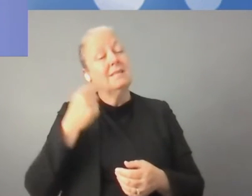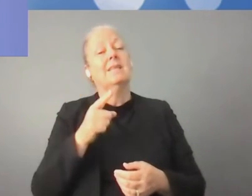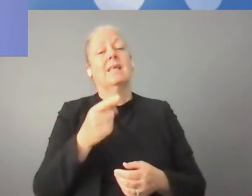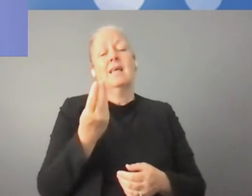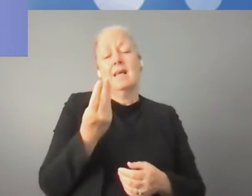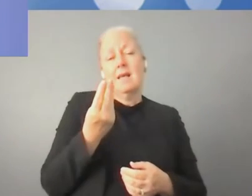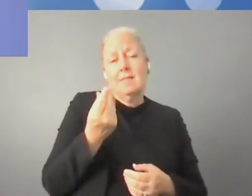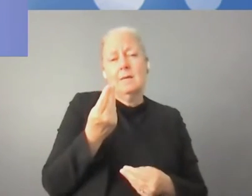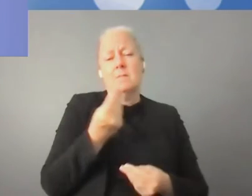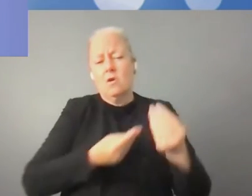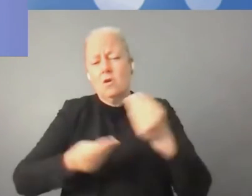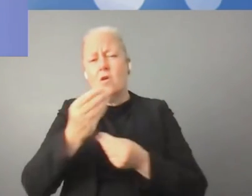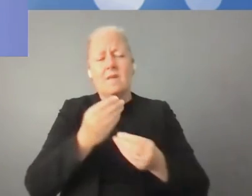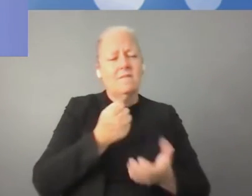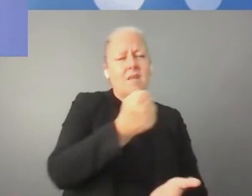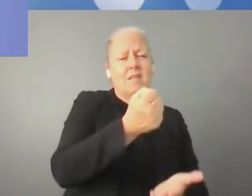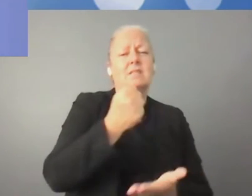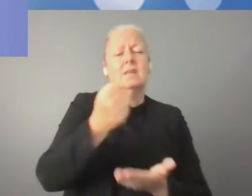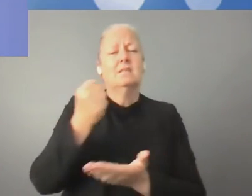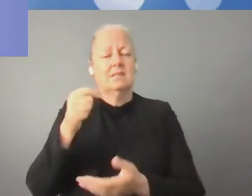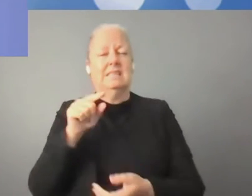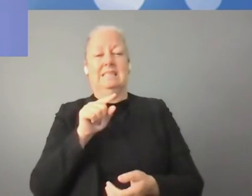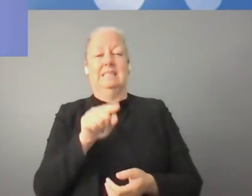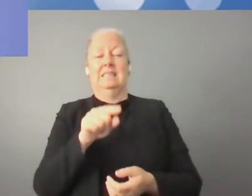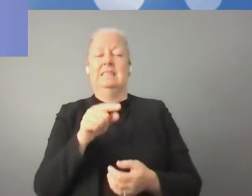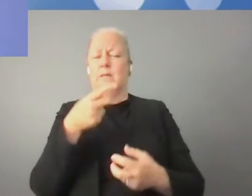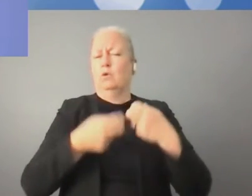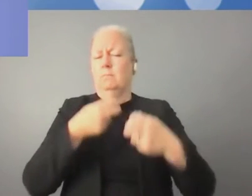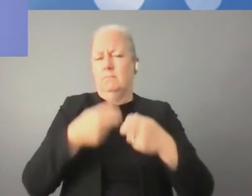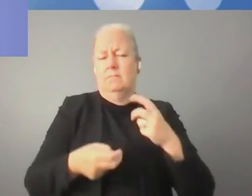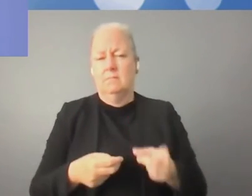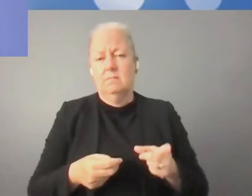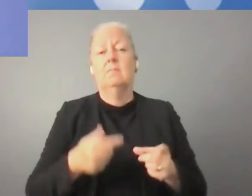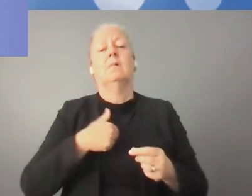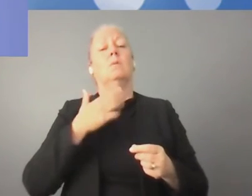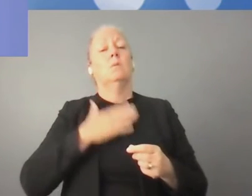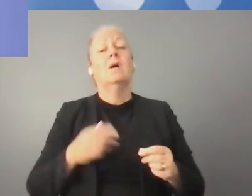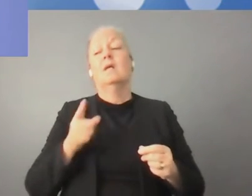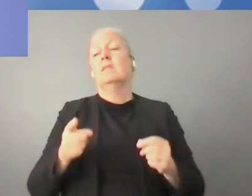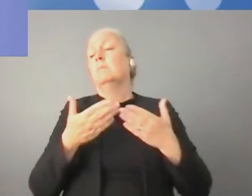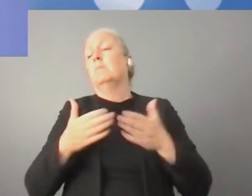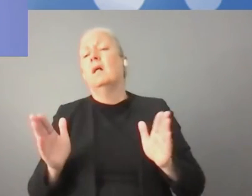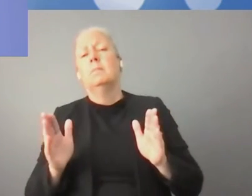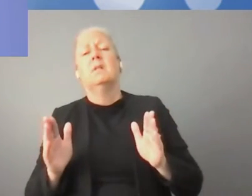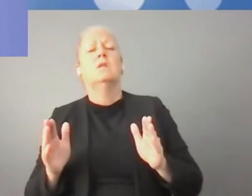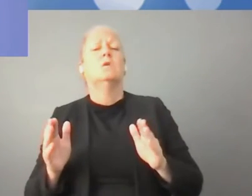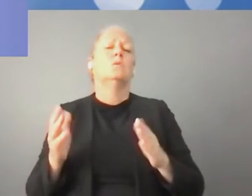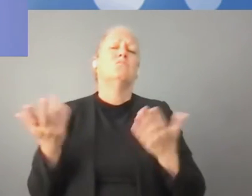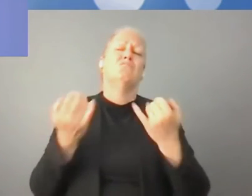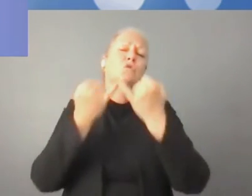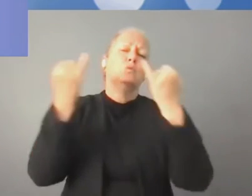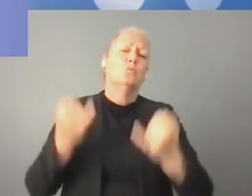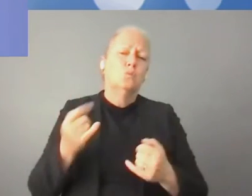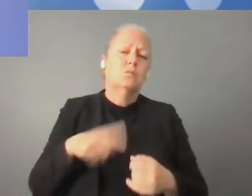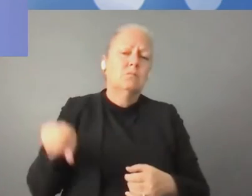Эта сфера нуждается в государственной политике, которая имеет нечто общее с экономикой. Франция